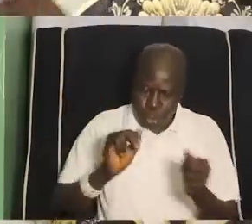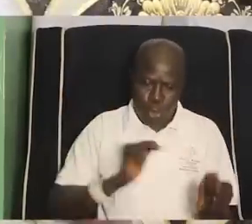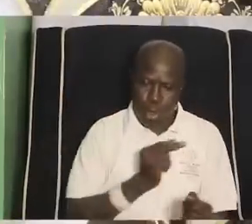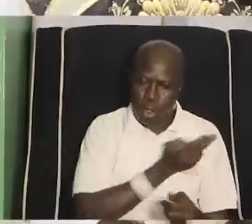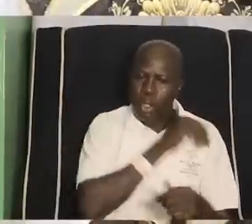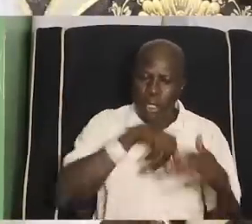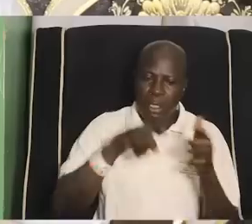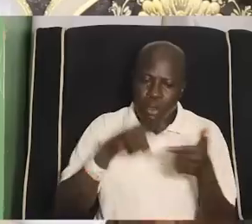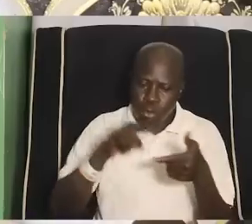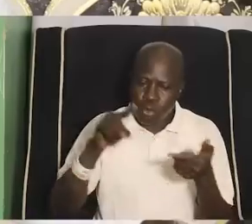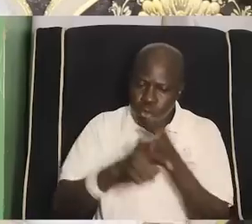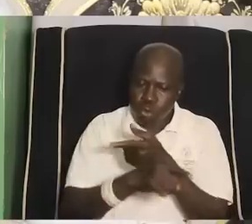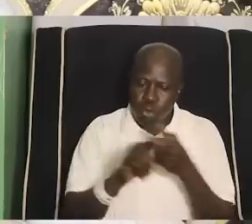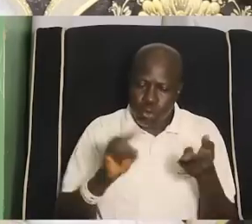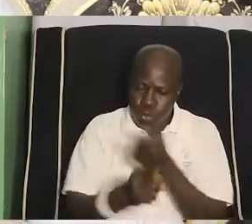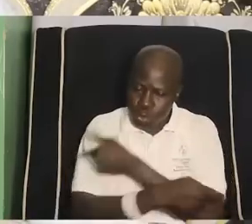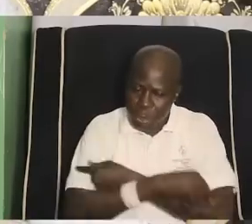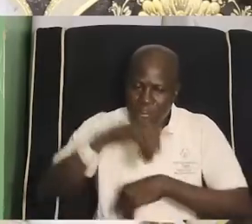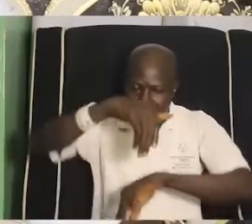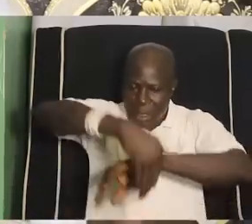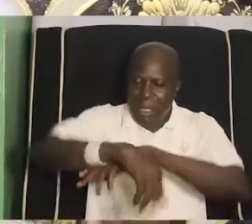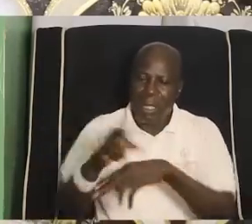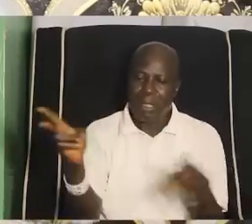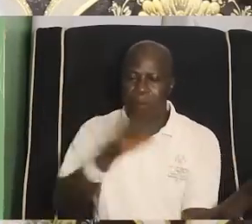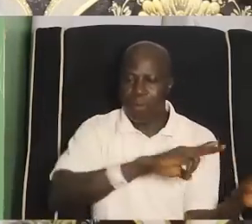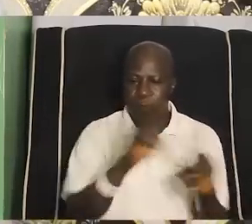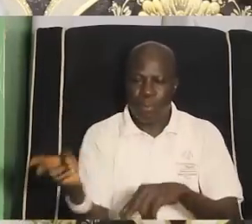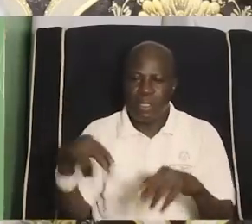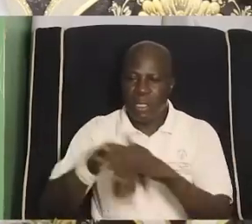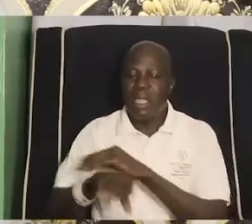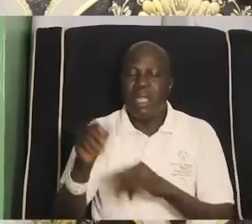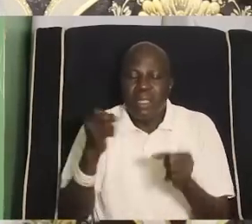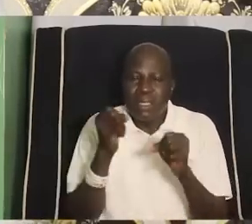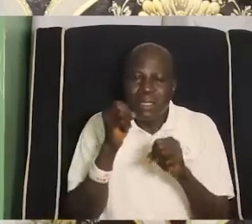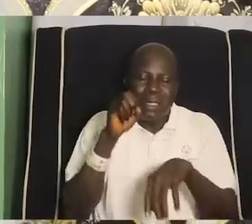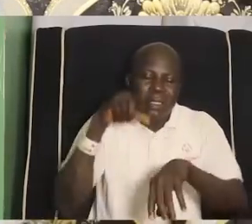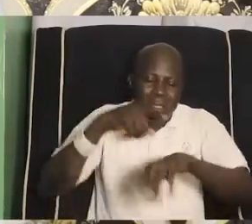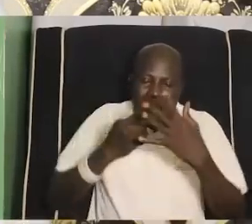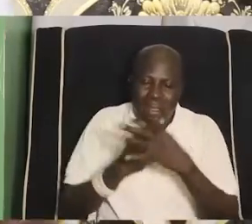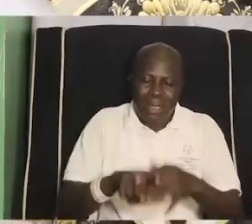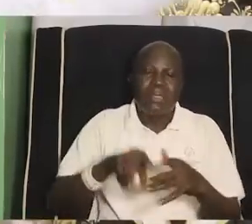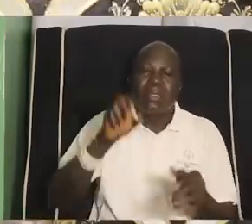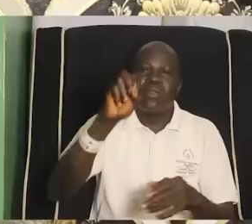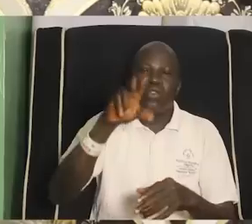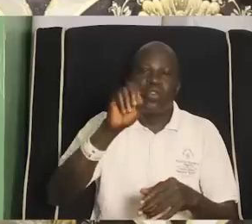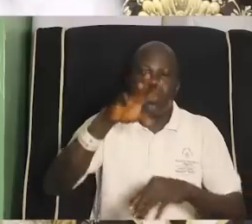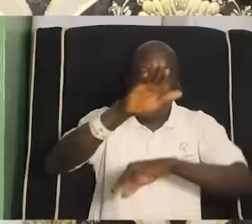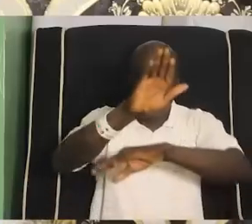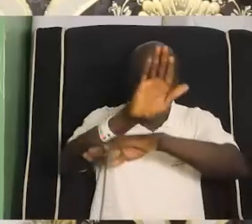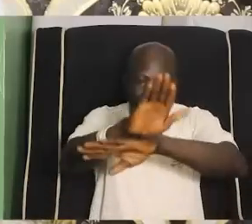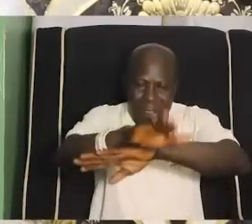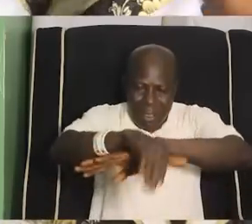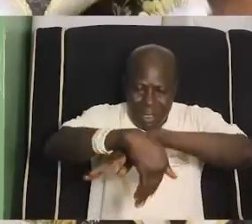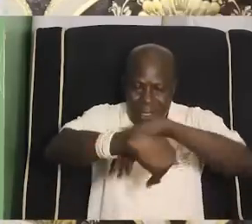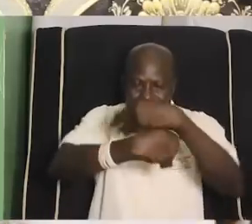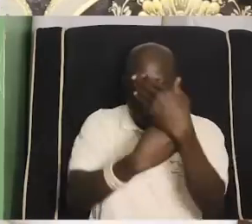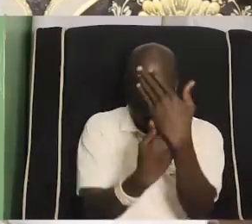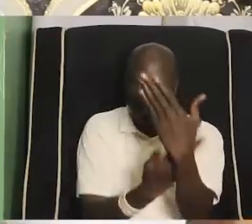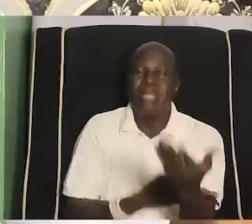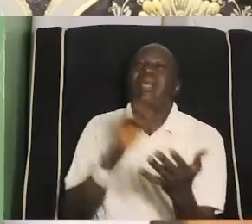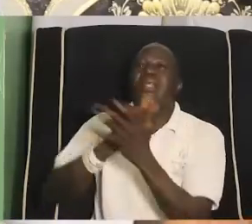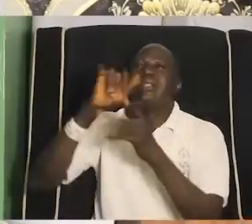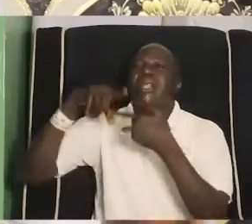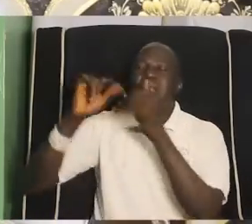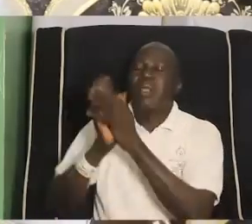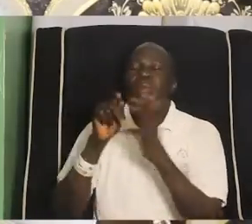family. Láti agogo méjìlá láti wà lórí afẹ́fẹ́ àtàgò mẹ́wàá programme ti